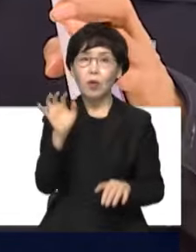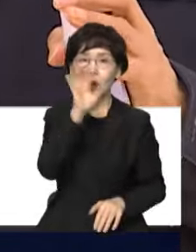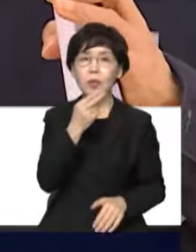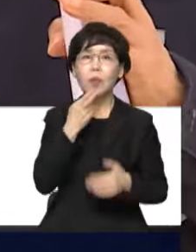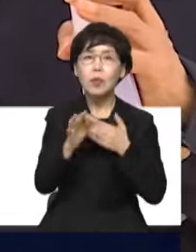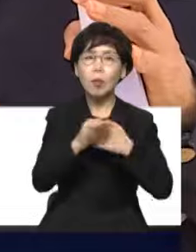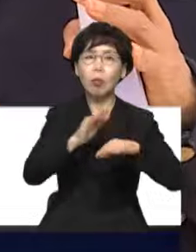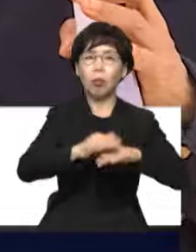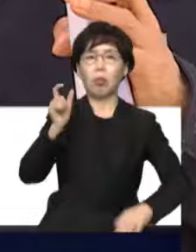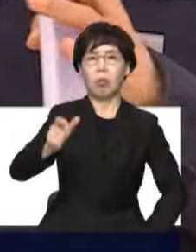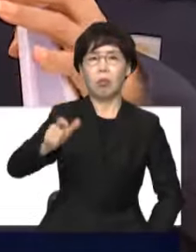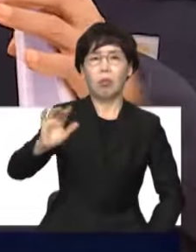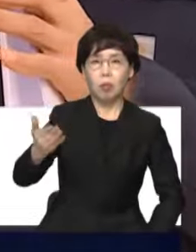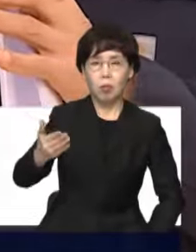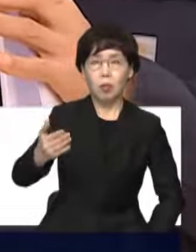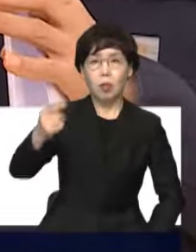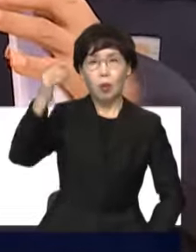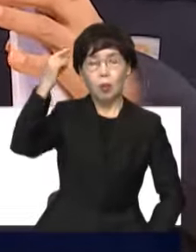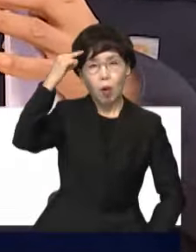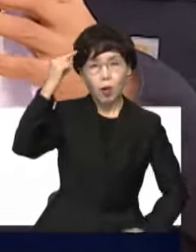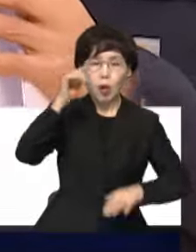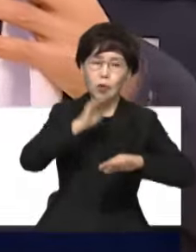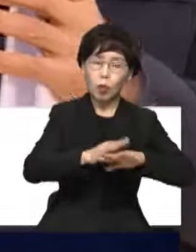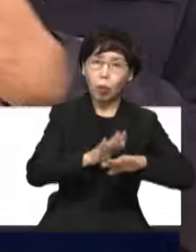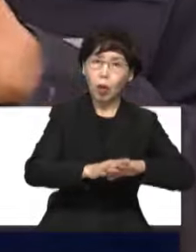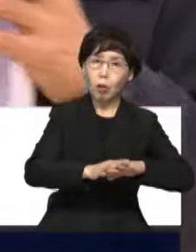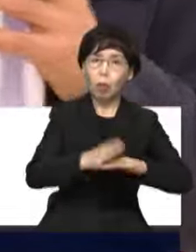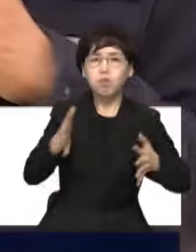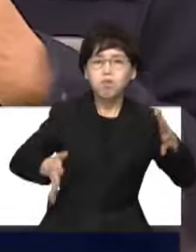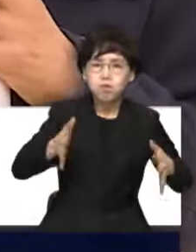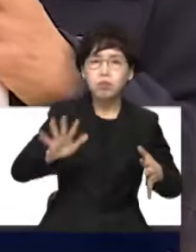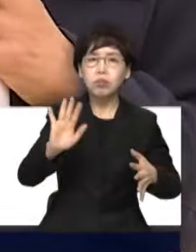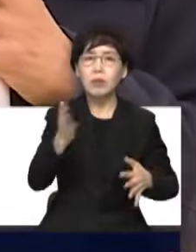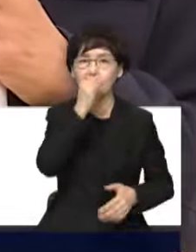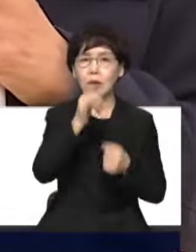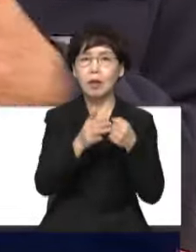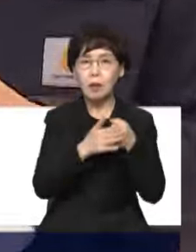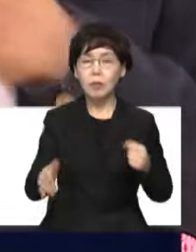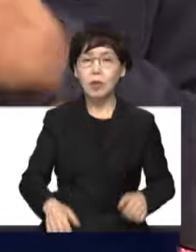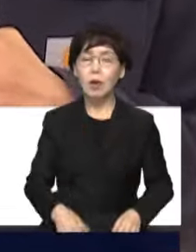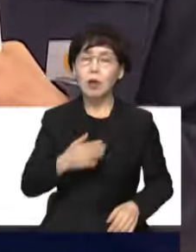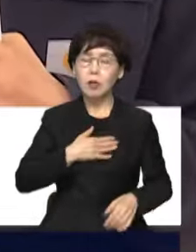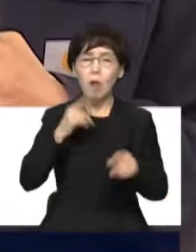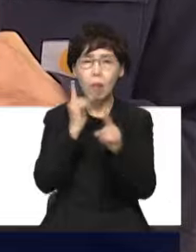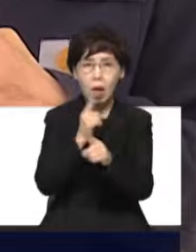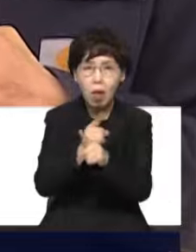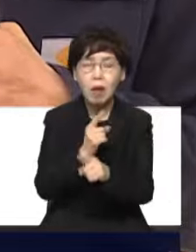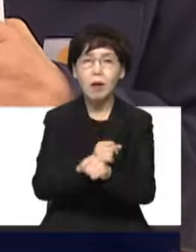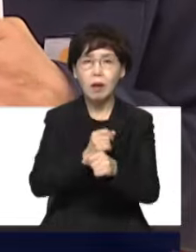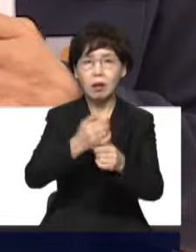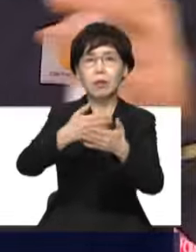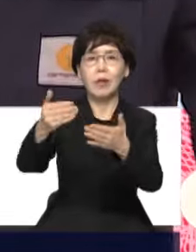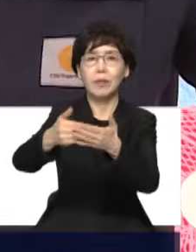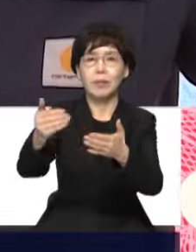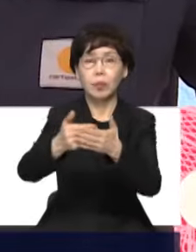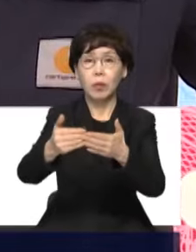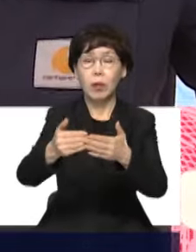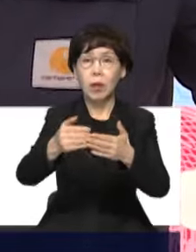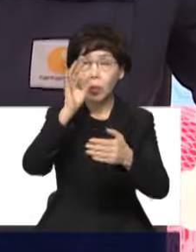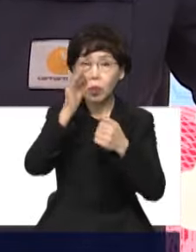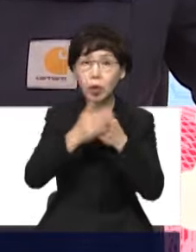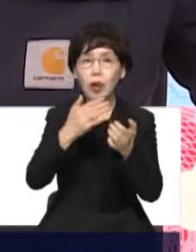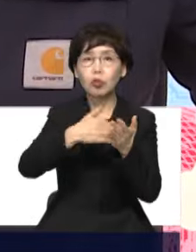굳고 소위 그 브레인하고 손하고가 좀 어색해질 수 있으니까 저는 매일 해요. 그게 지금 하다 보니까